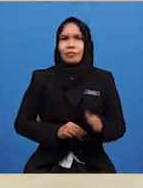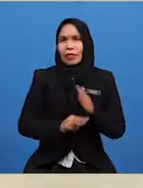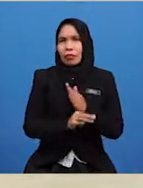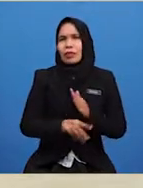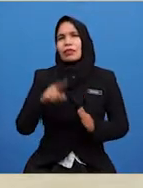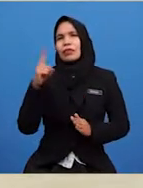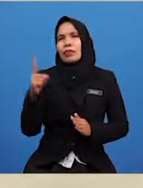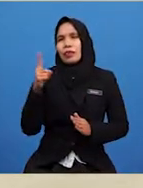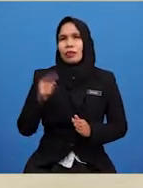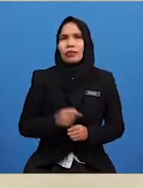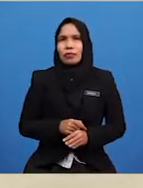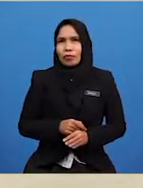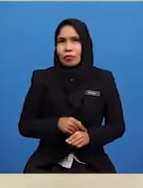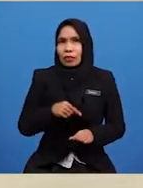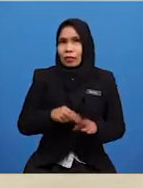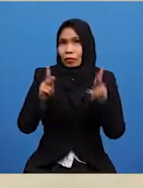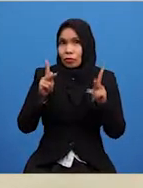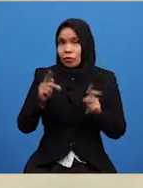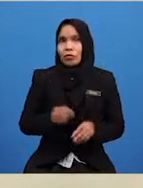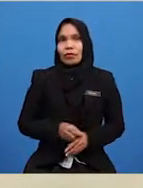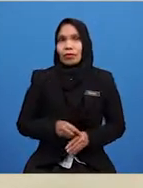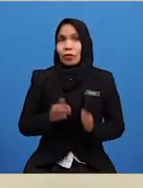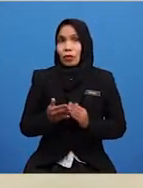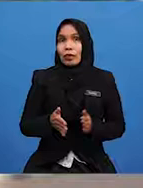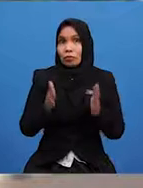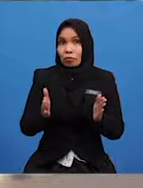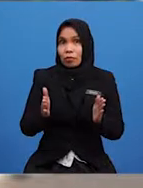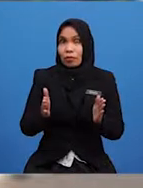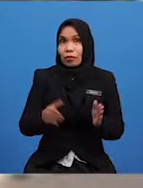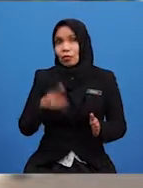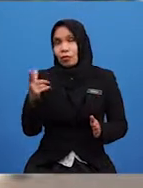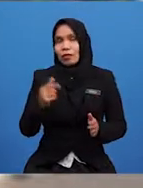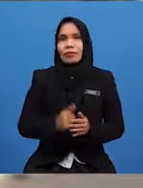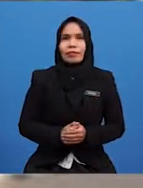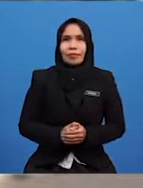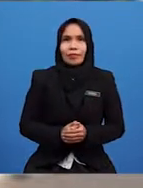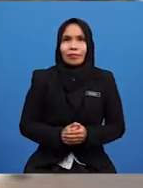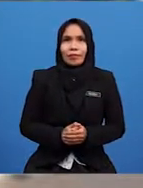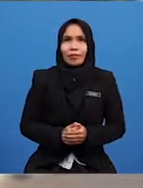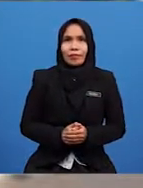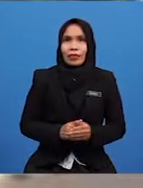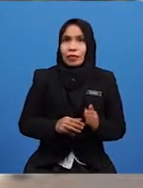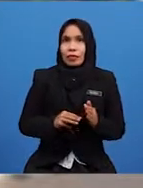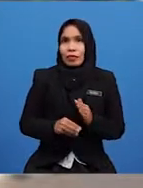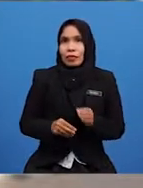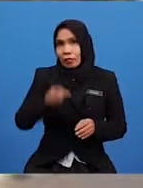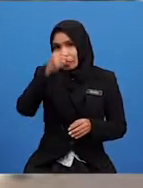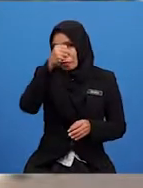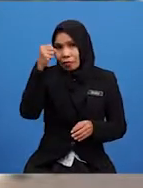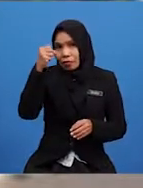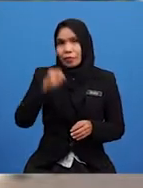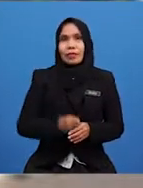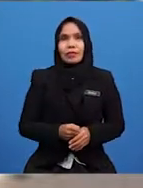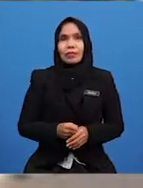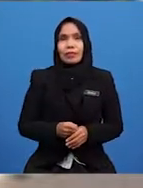oleh pedagang dari dalam dan luar alam Melayu. Kesannya, Melaka wujud sebagai pusat perdagangan